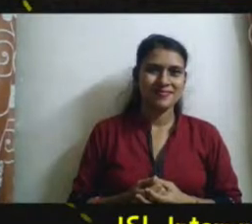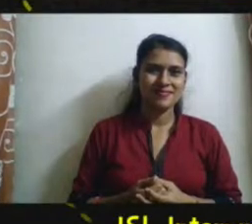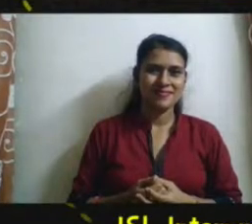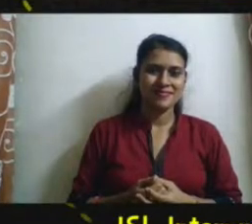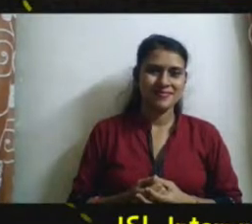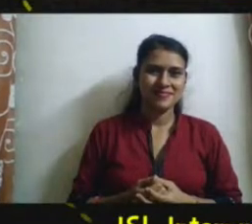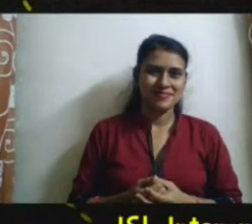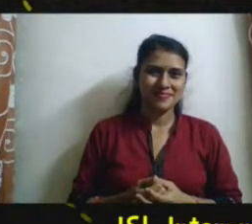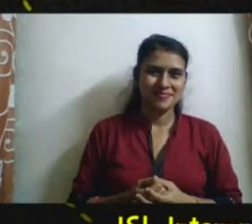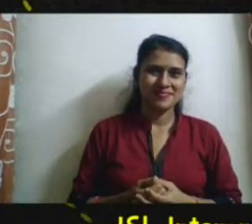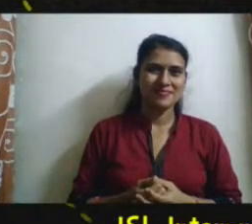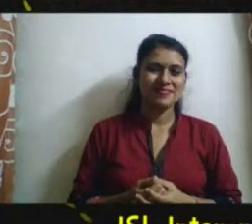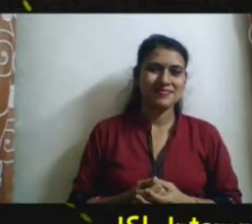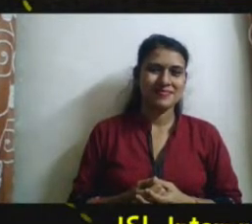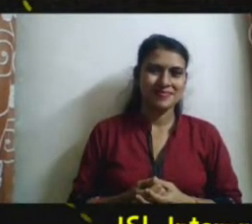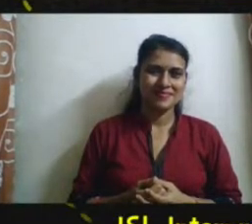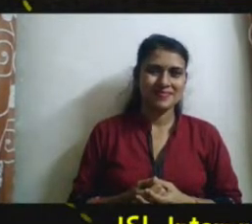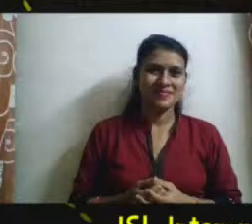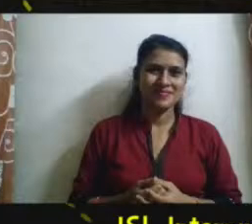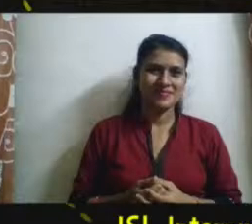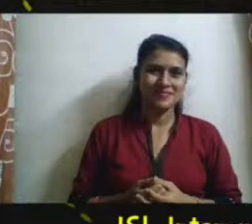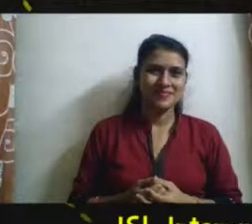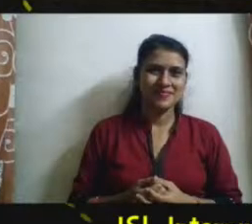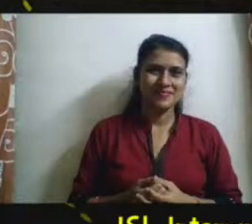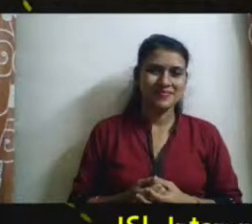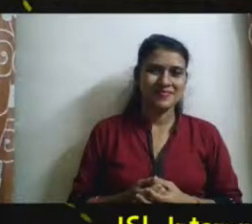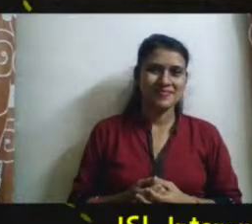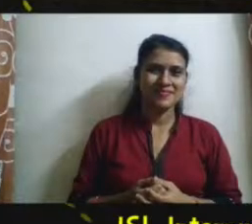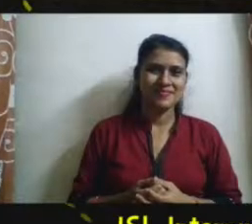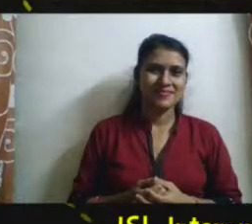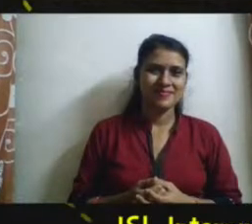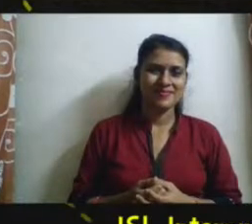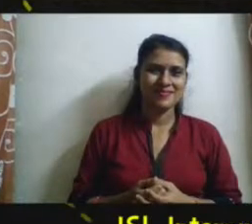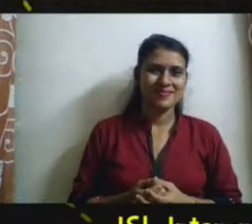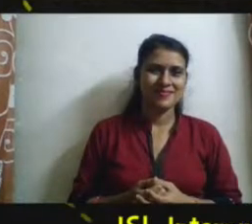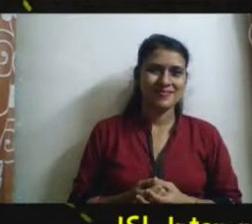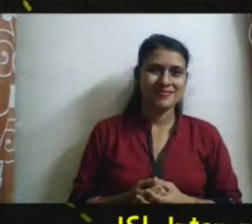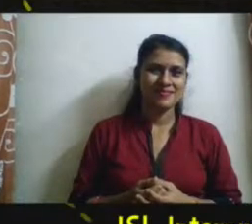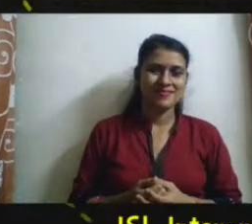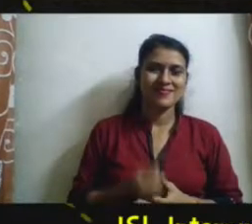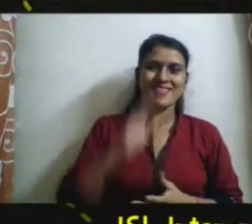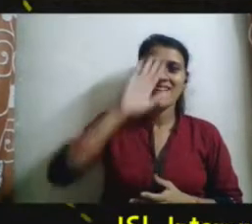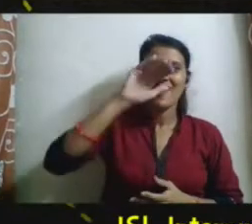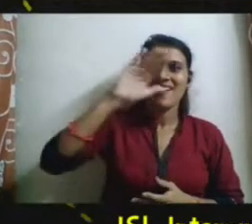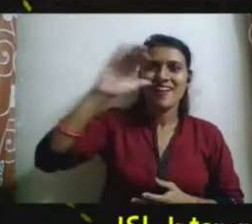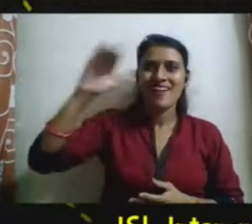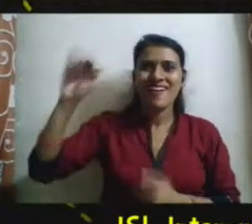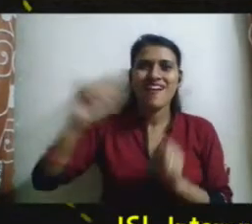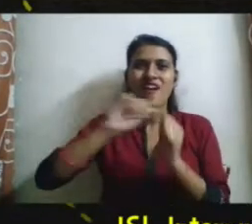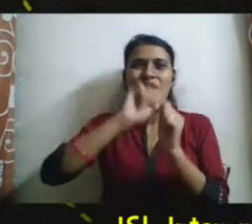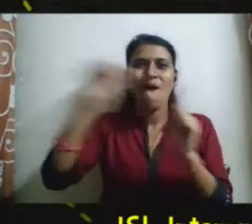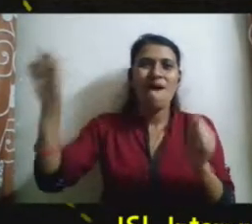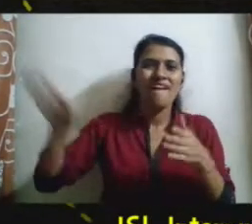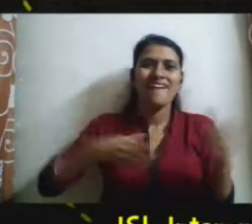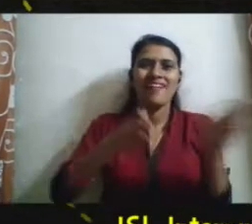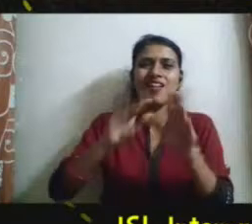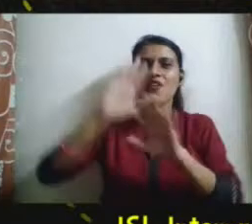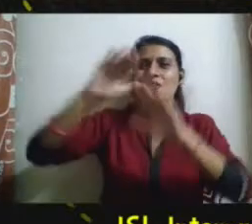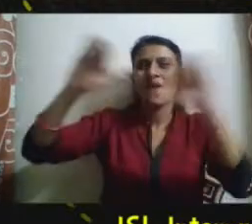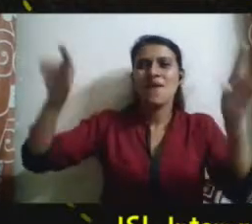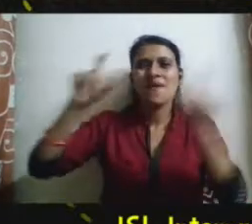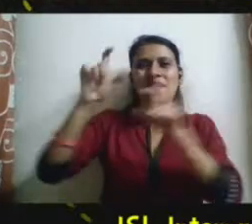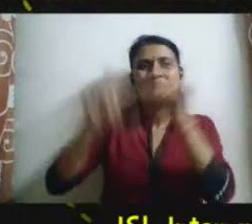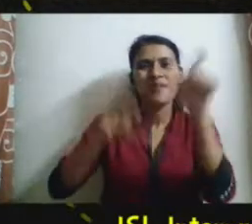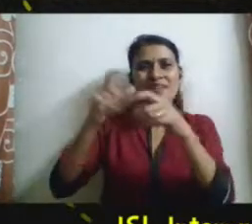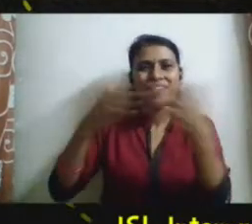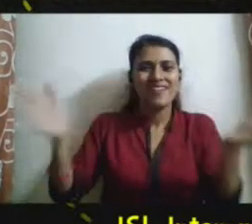दिया रे सुआ नगरी तू न्योता दिया